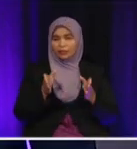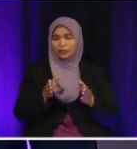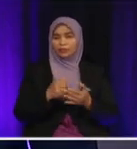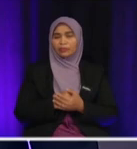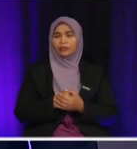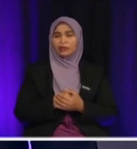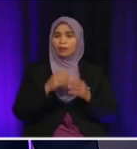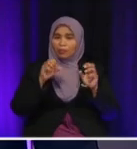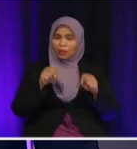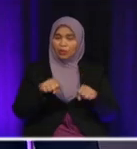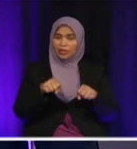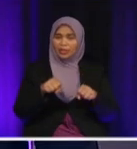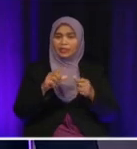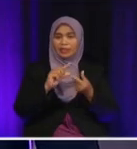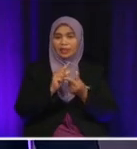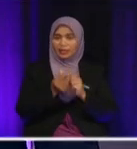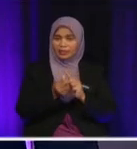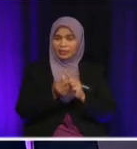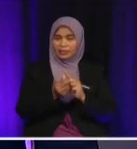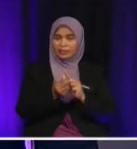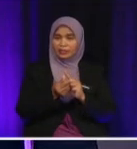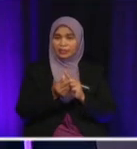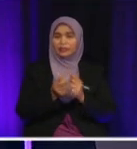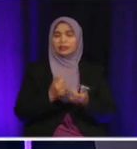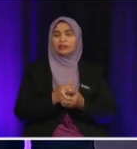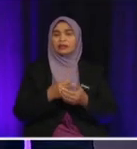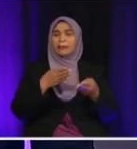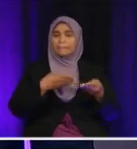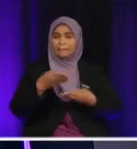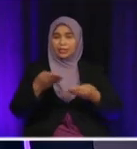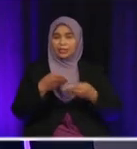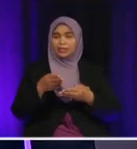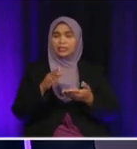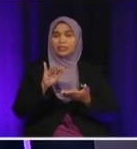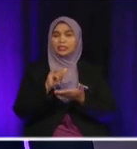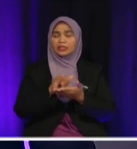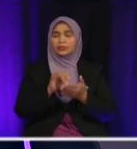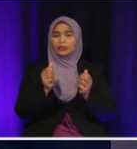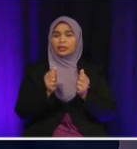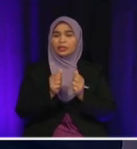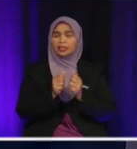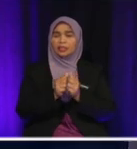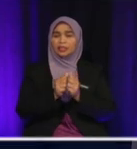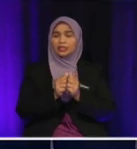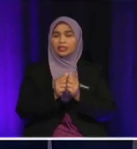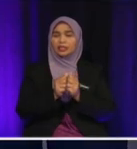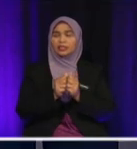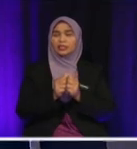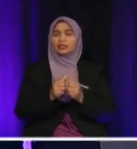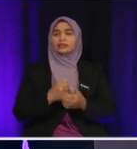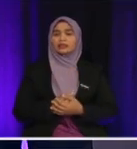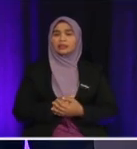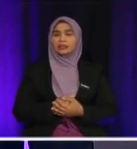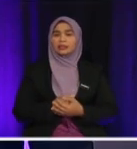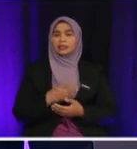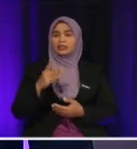mangsa boleh menggantikan, ya, menggantikan balasan tersebut dengan diat. Wah, istilah baru lagi